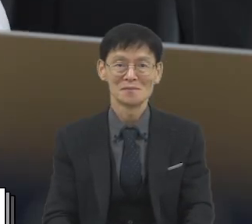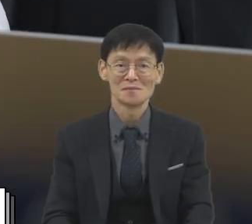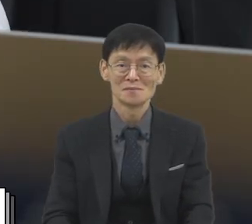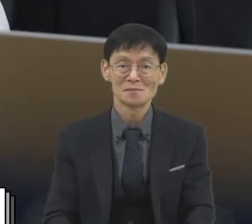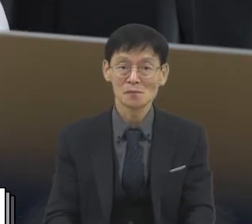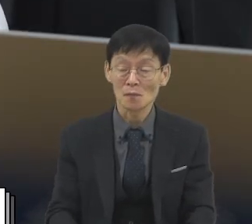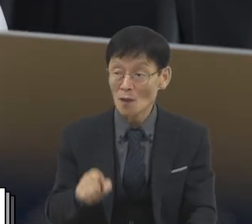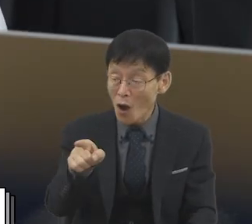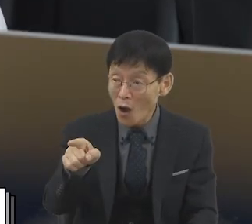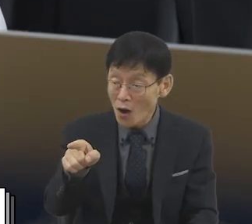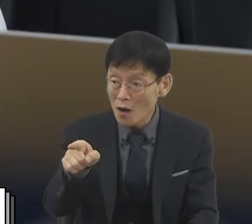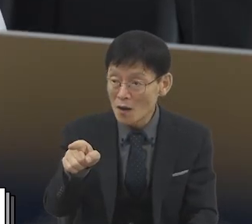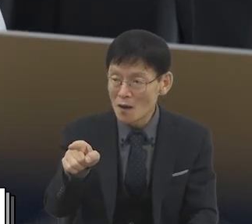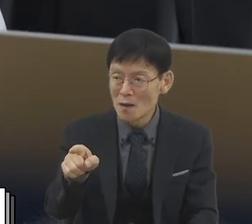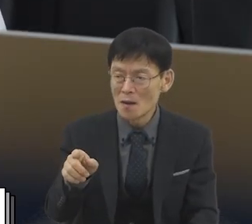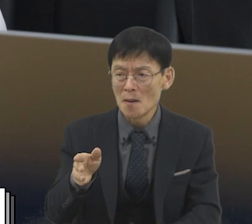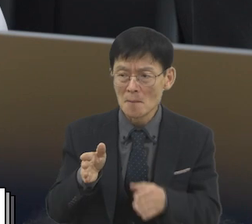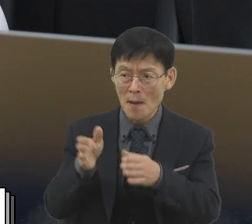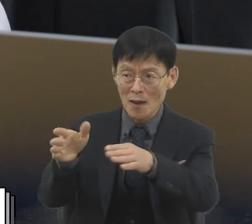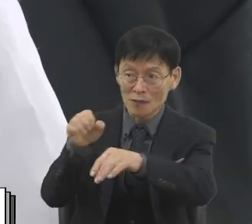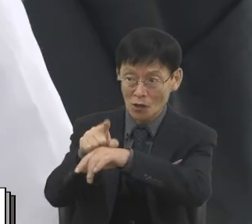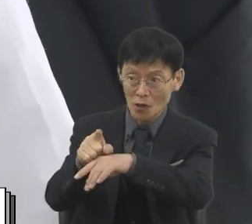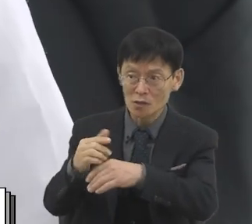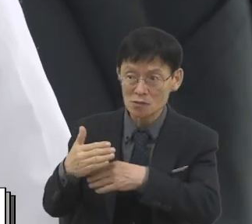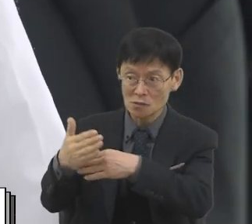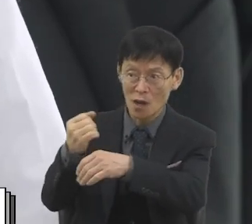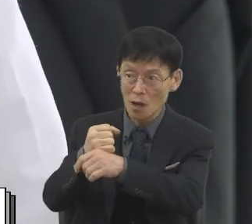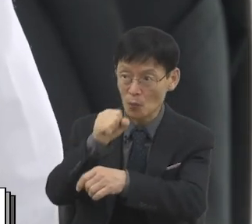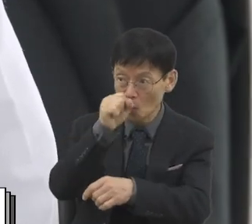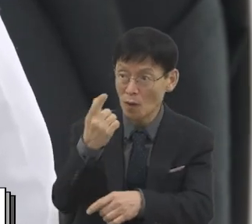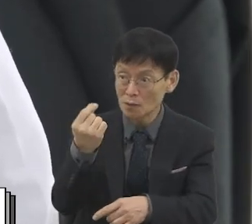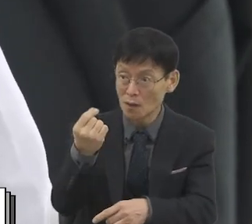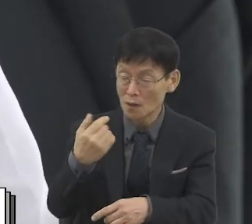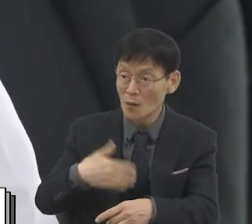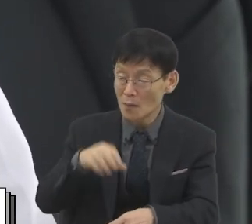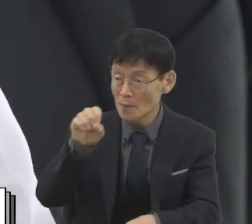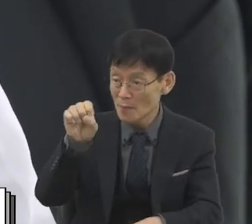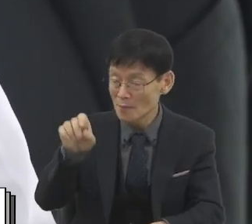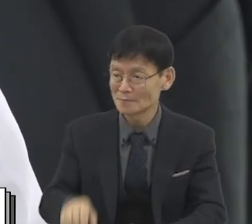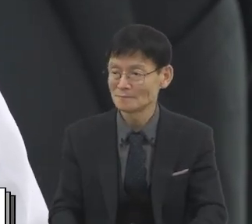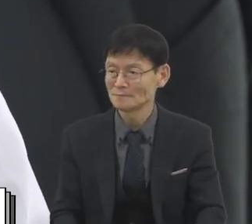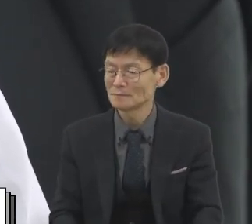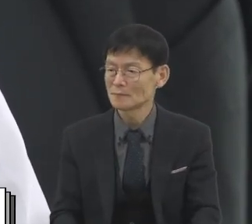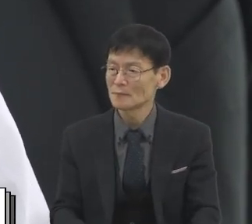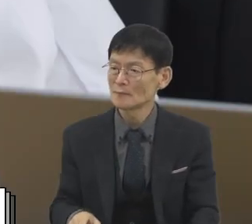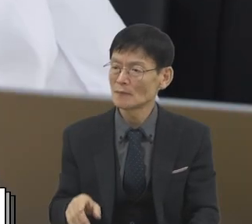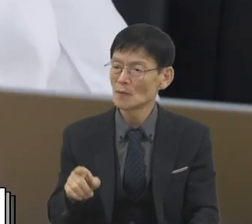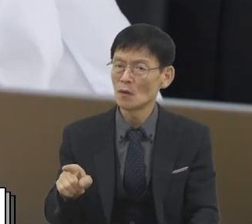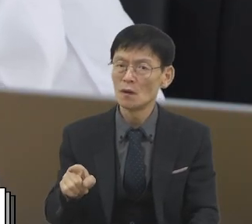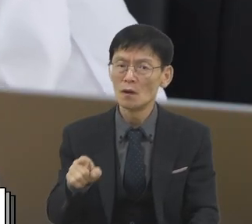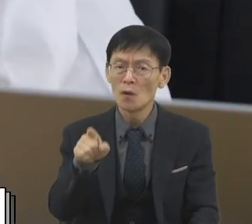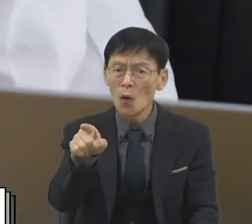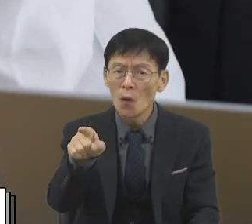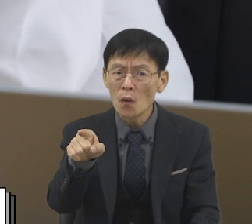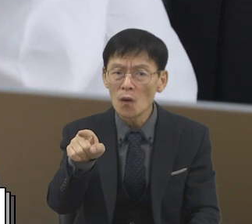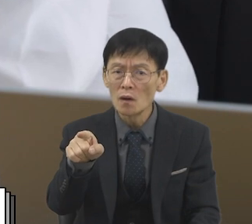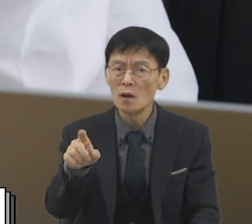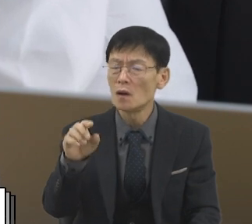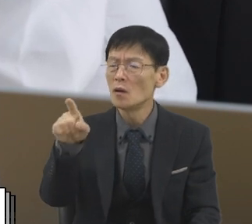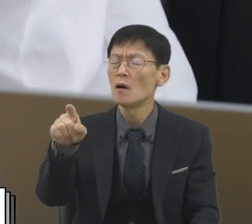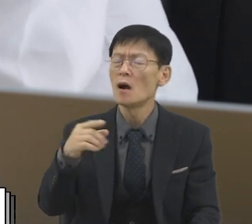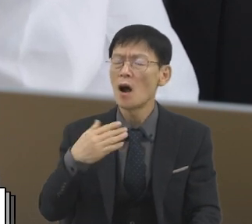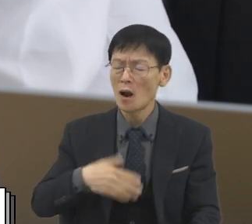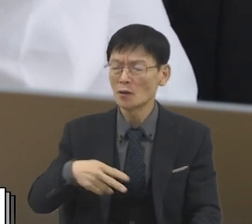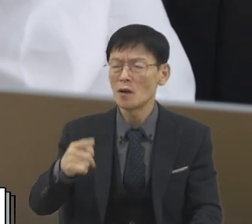이제 이거는 그냥 이런 방향성으로 좀 진행을 하시면 되고, 저거 같은 경우는